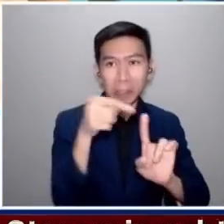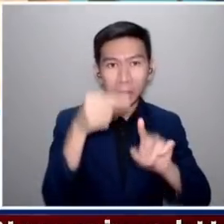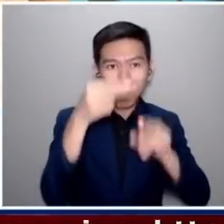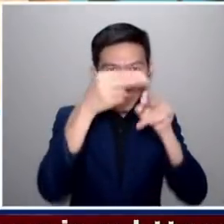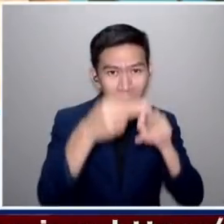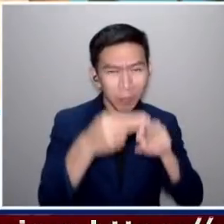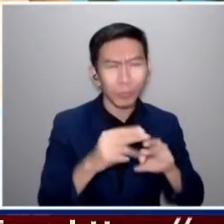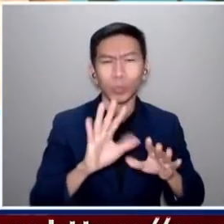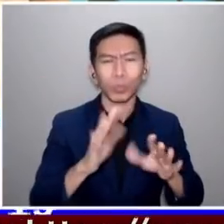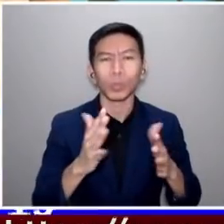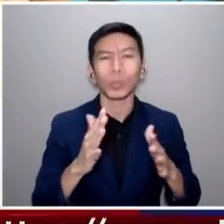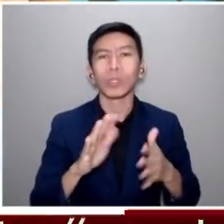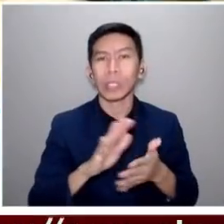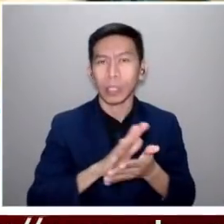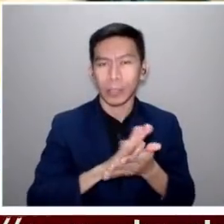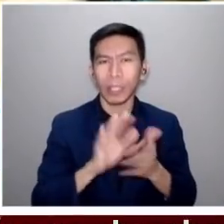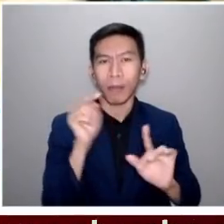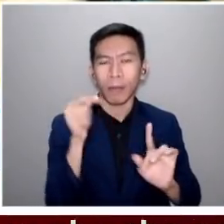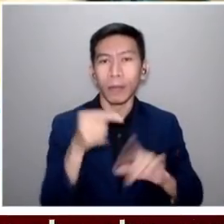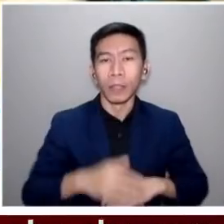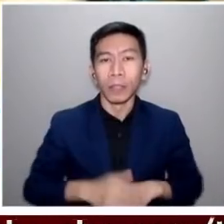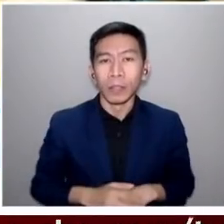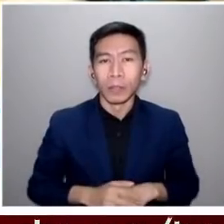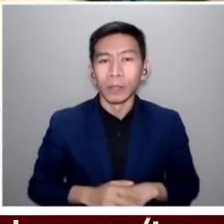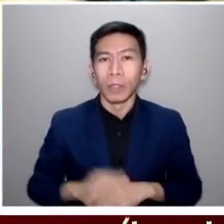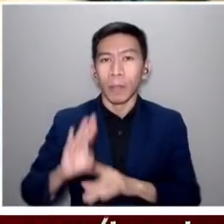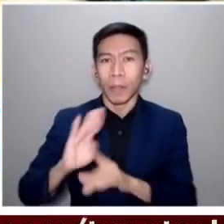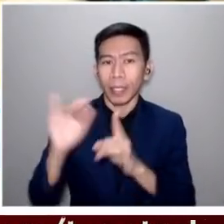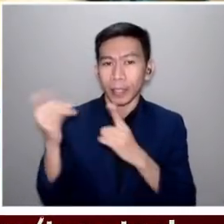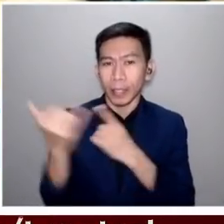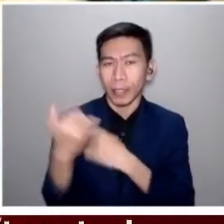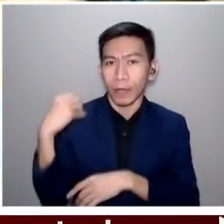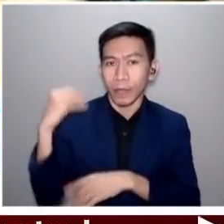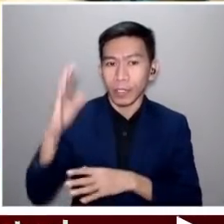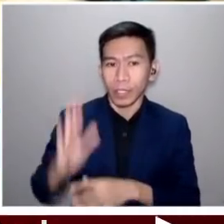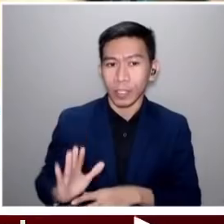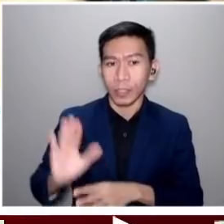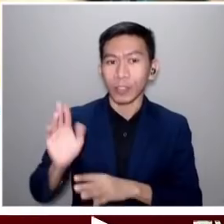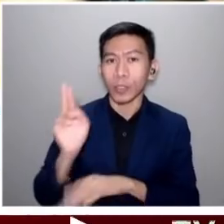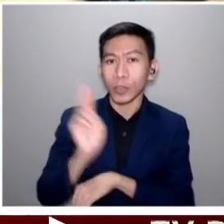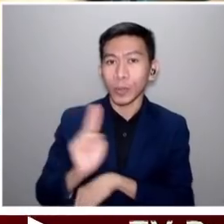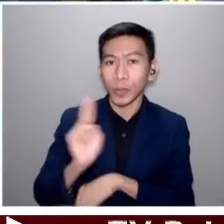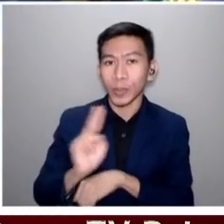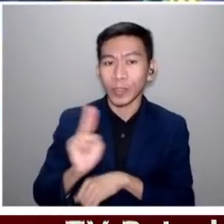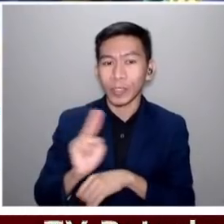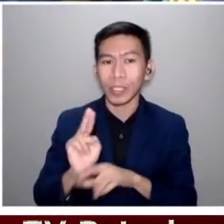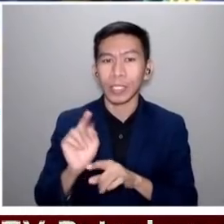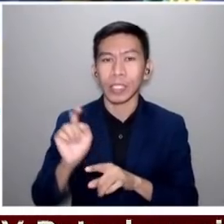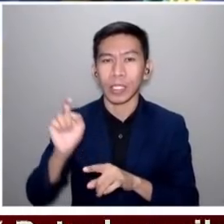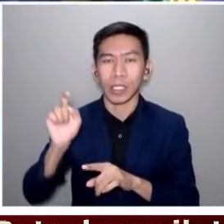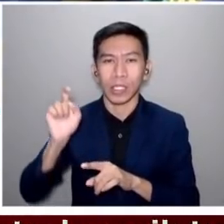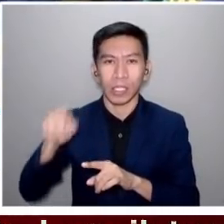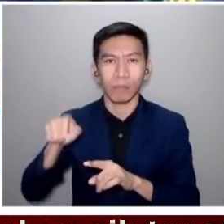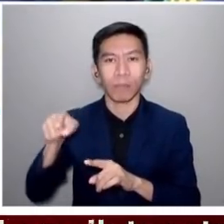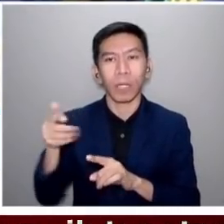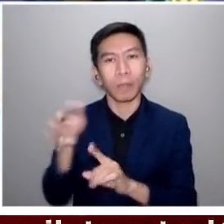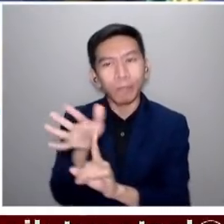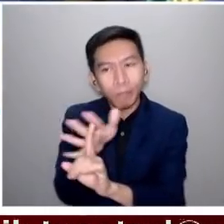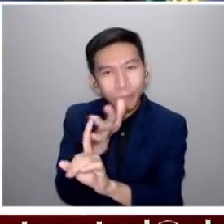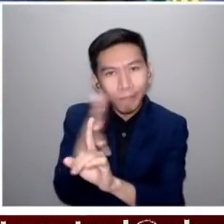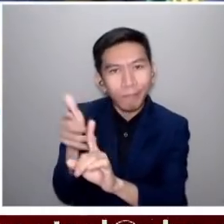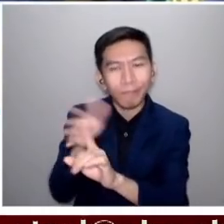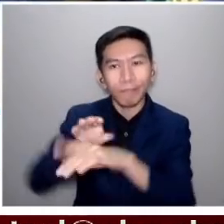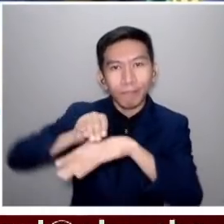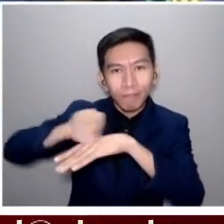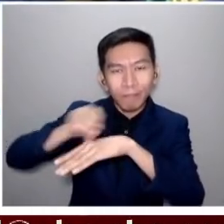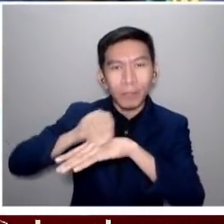bakunado. Gagamitin ng ating mga barangay officials yung tinatawag nilang moral suasion na sila ay kumbinsing magpabakuna. Ngayon po,